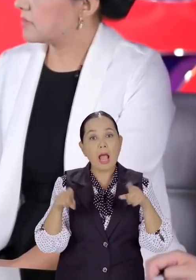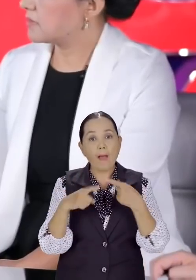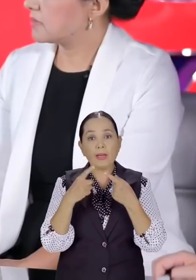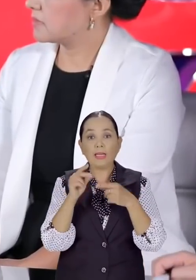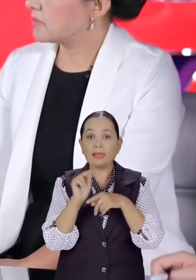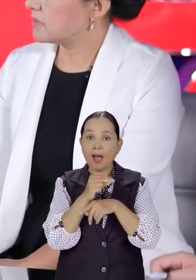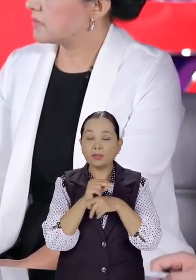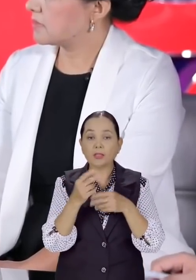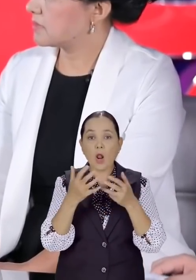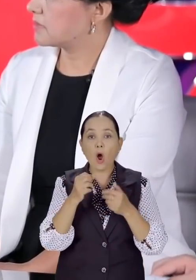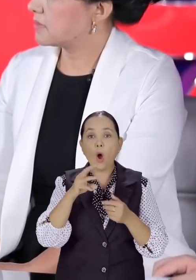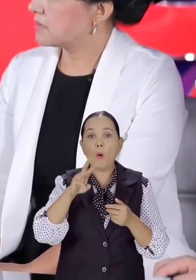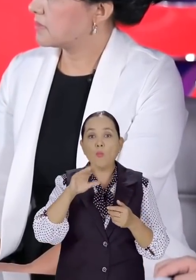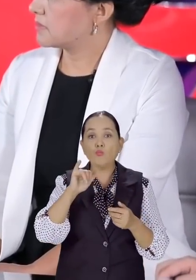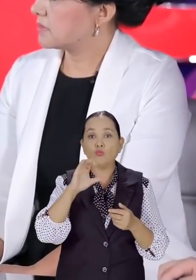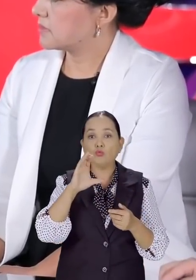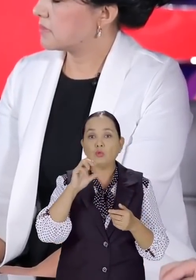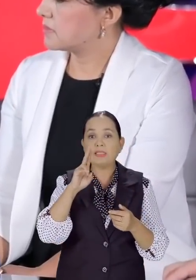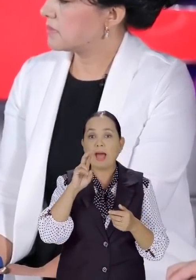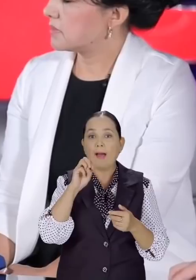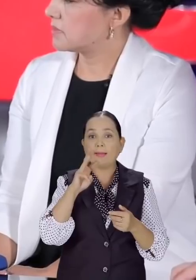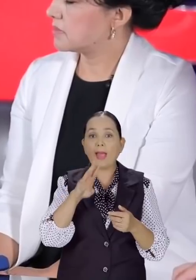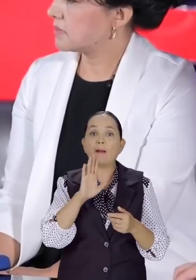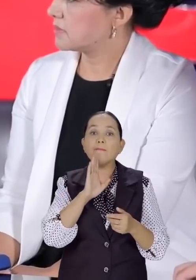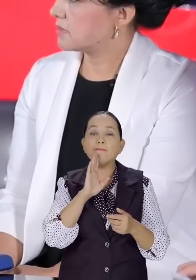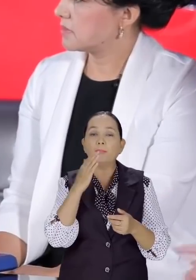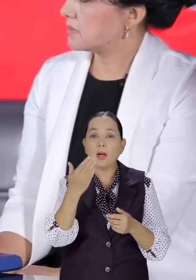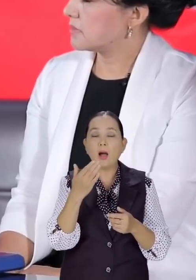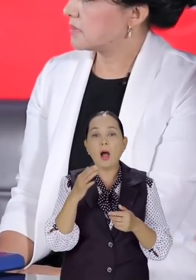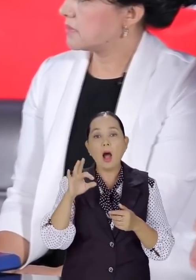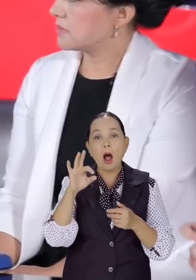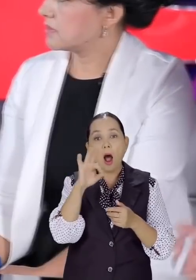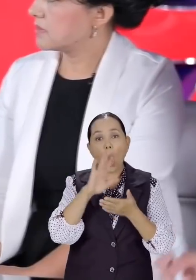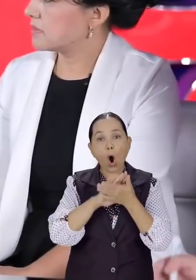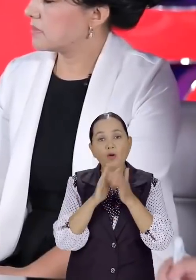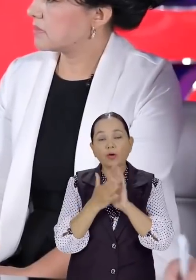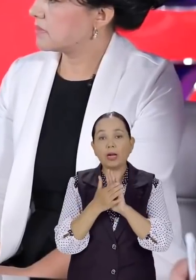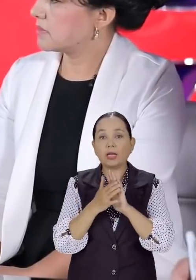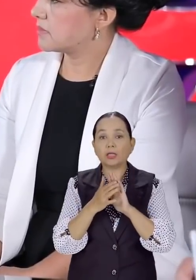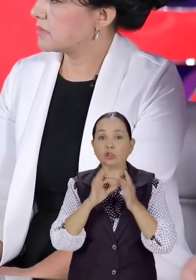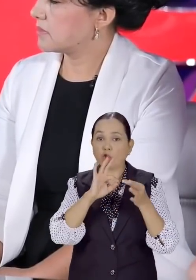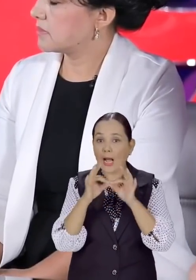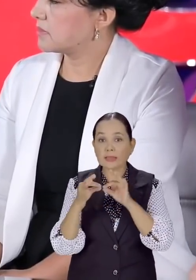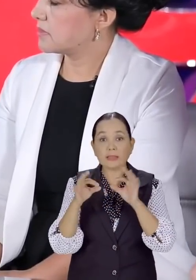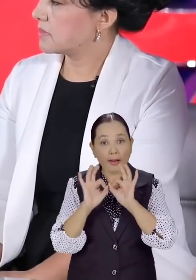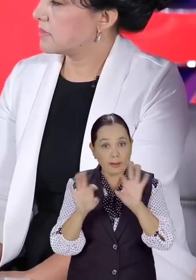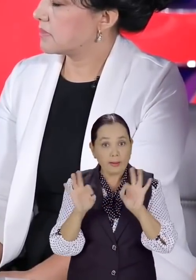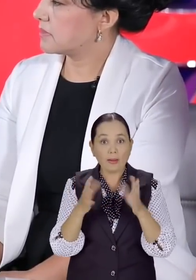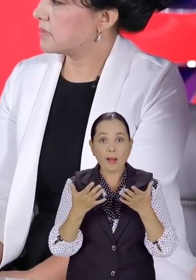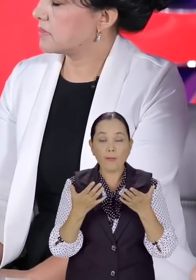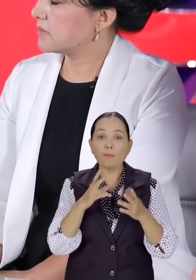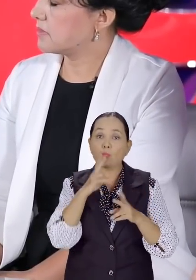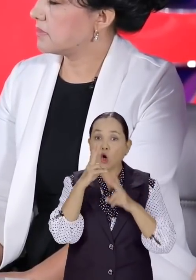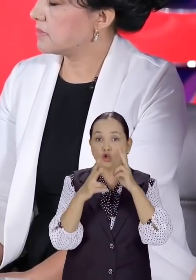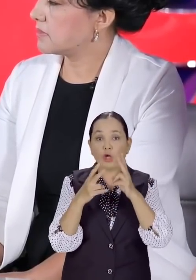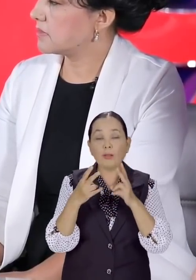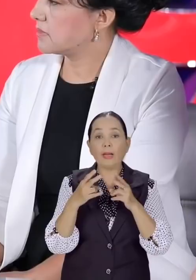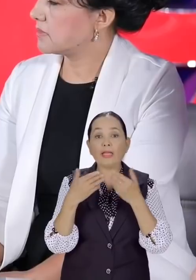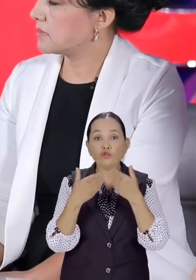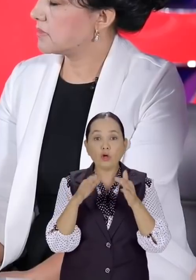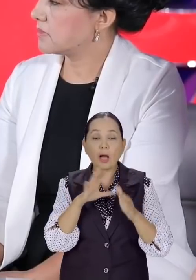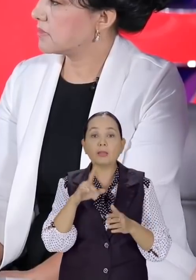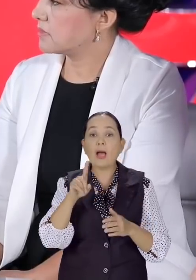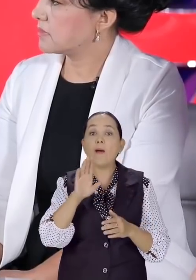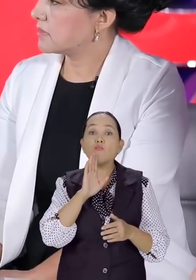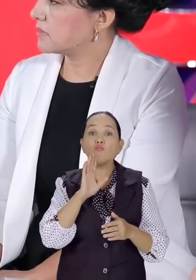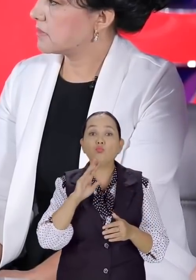reabilitatsiya olayotgan mustahkamning ahvoli bo'yicha mas'ul shaxs bering deb murojaat qilgan edik. Ularning o'zi murojaat bilan chiqqan edi.